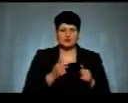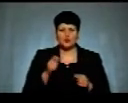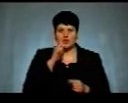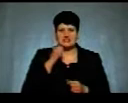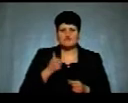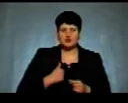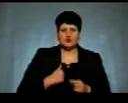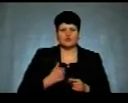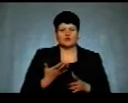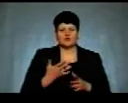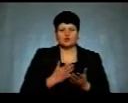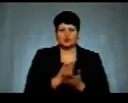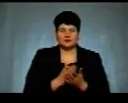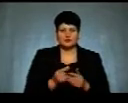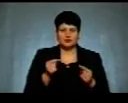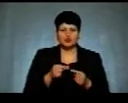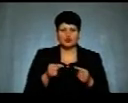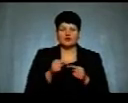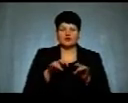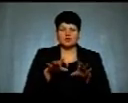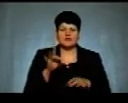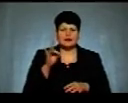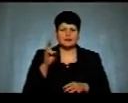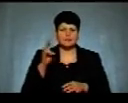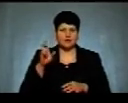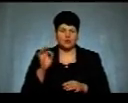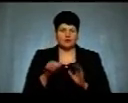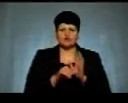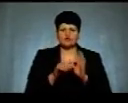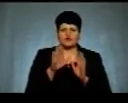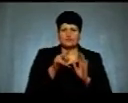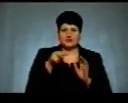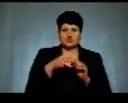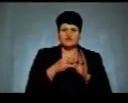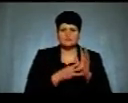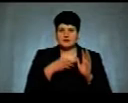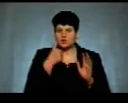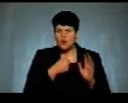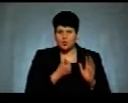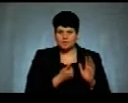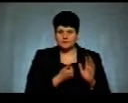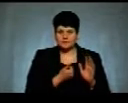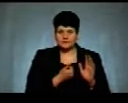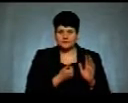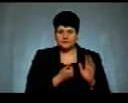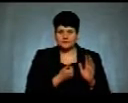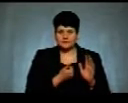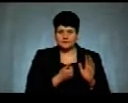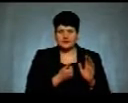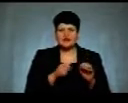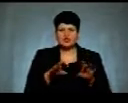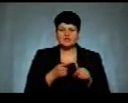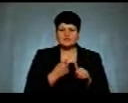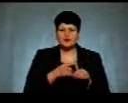військовослужбовців, відповідно до рішення РНБО від 6 вересня 2018 року, рішення називається